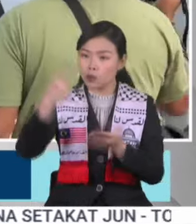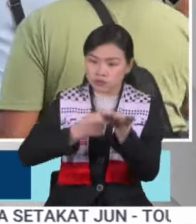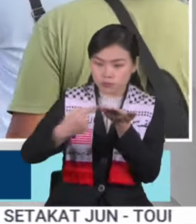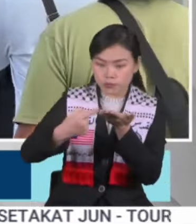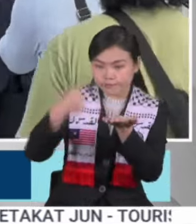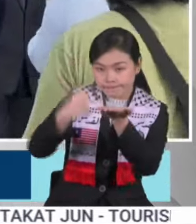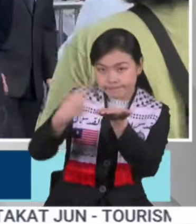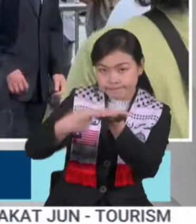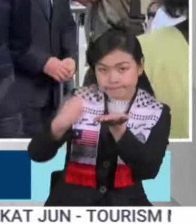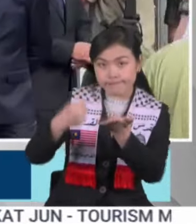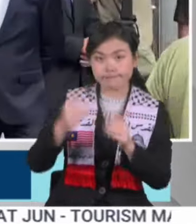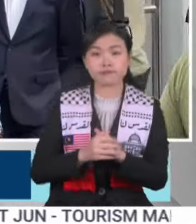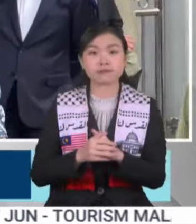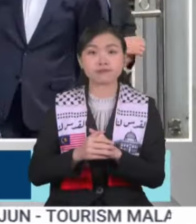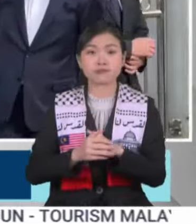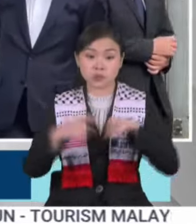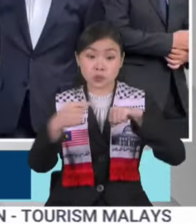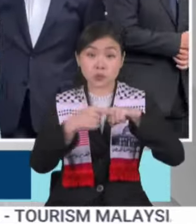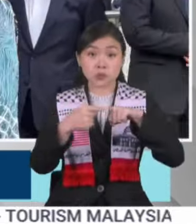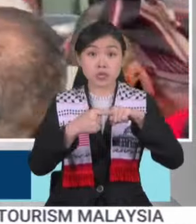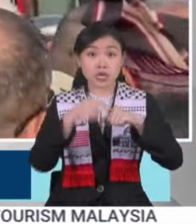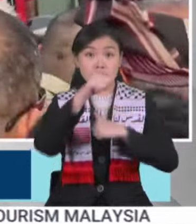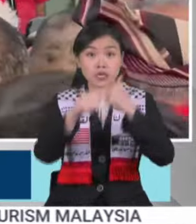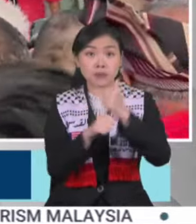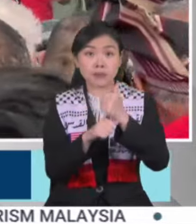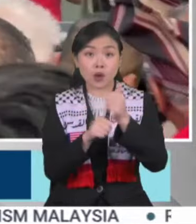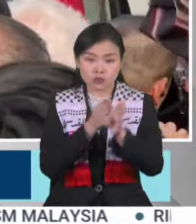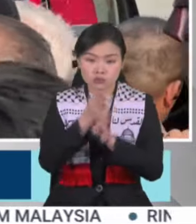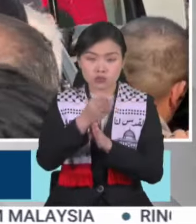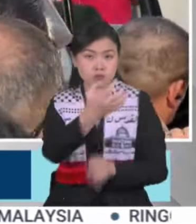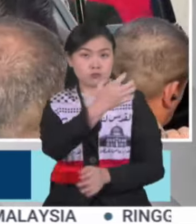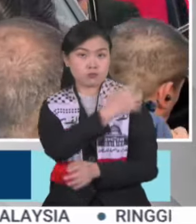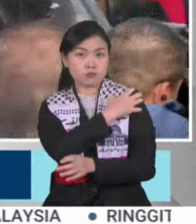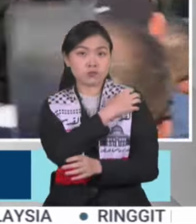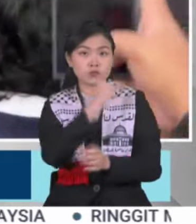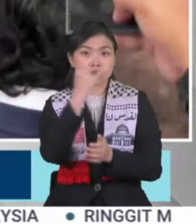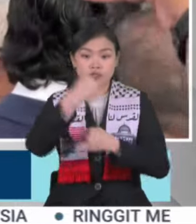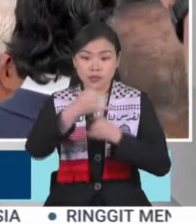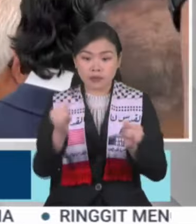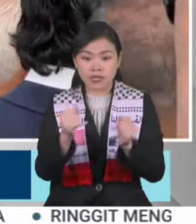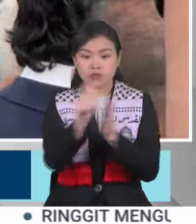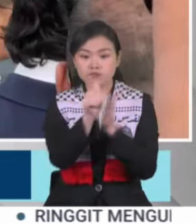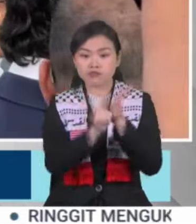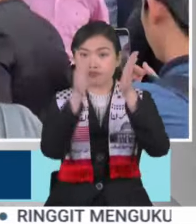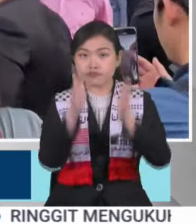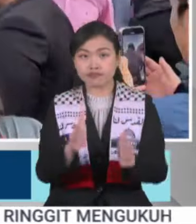melibatkan isu 3R. Manakala, pertuduhan pula di bawah bidang kuasa Jabatan Peguam Negara.